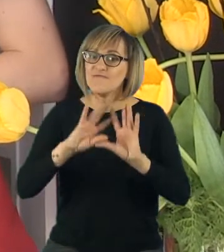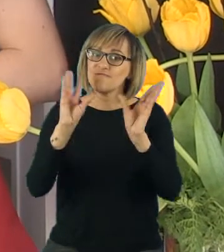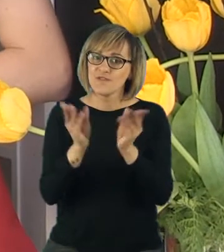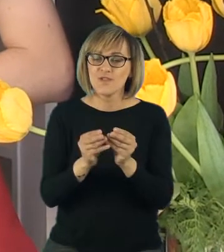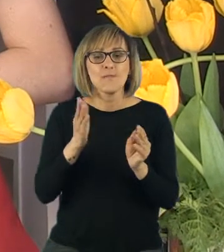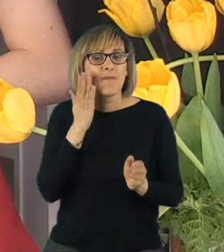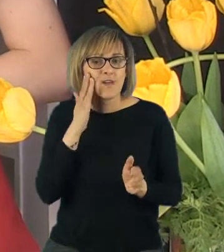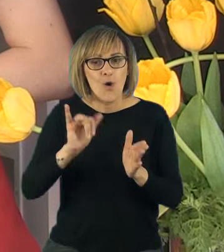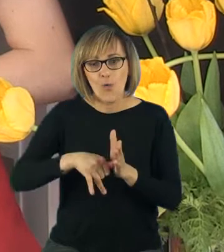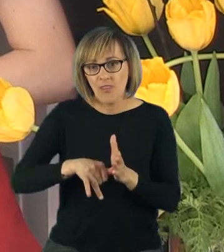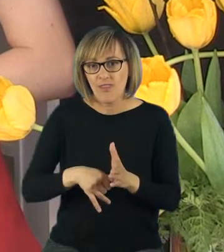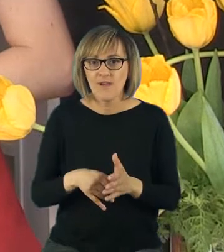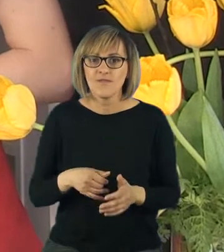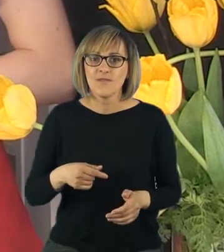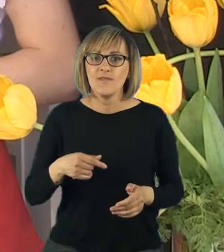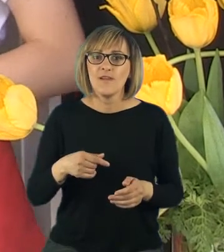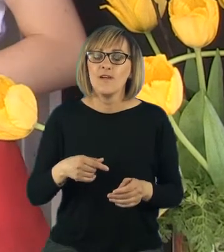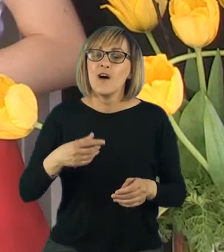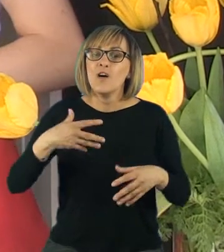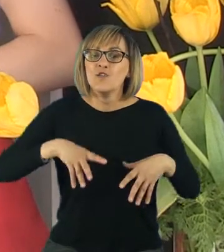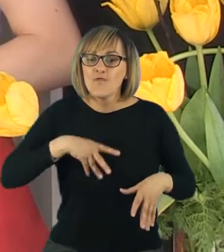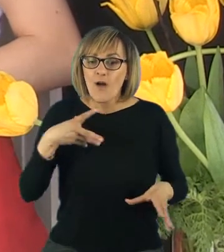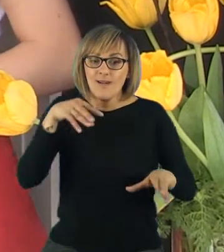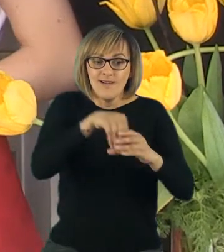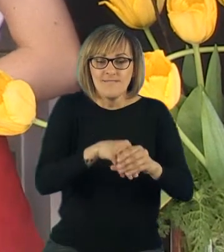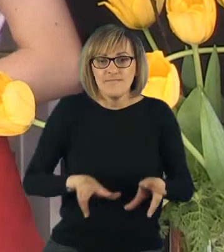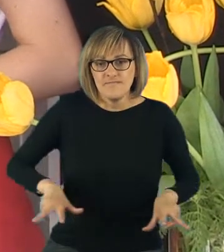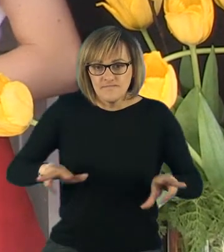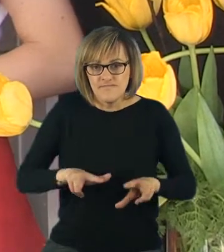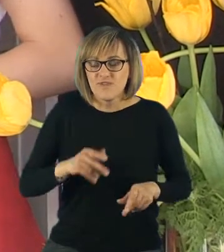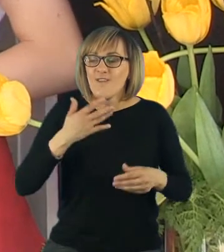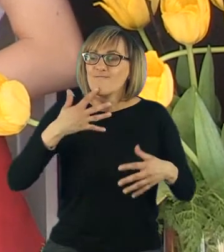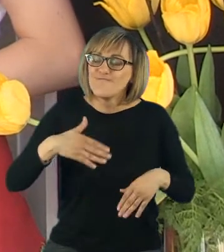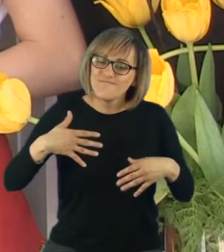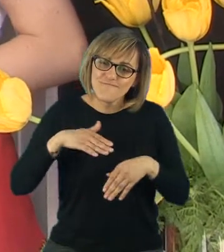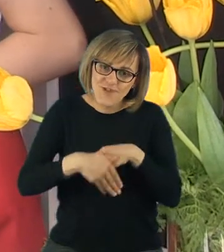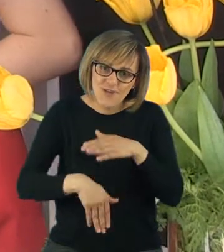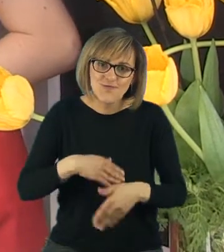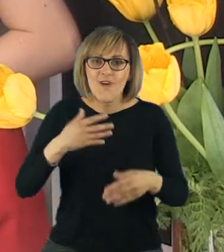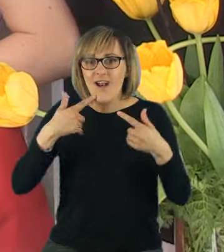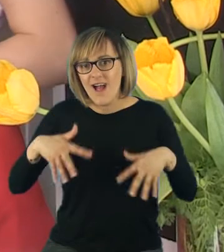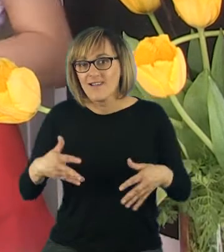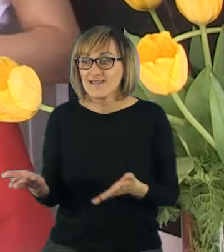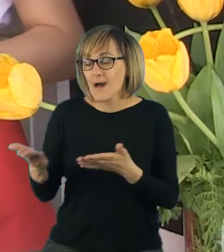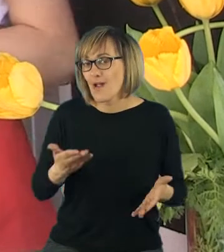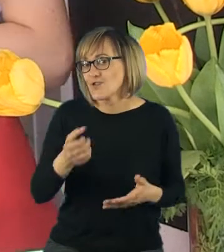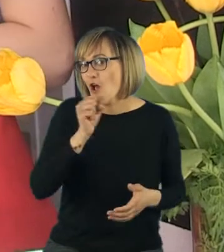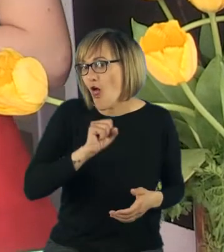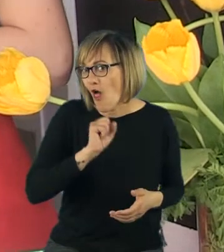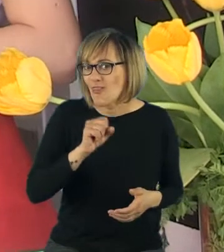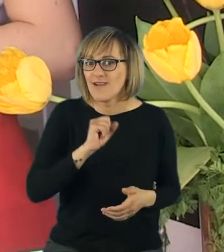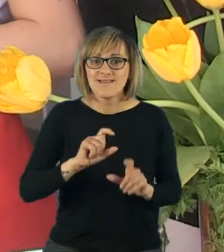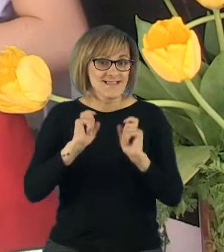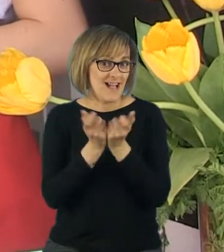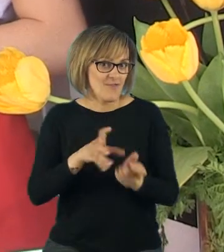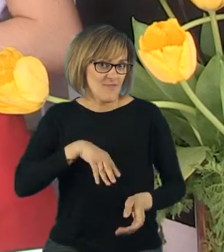wszystkim mieszkańcom Kutna świąt spędzonych w gronie rodzinnym, w szczęściu, w radości i zapraszamy do lodów. Będziemy otwarci całe